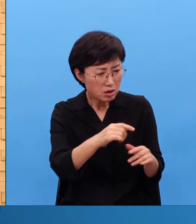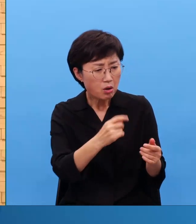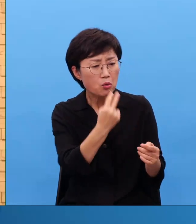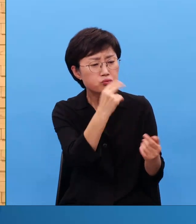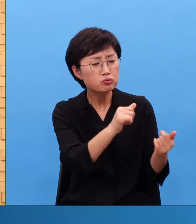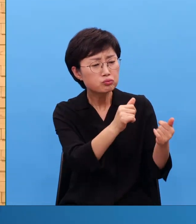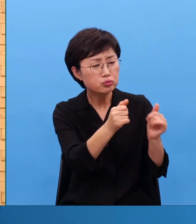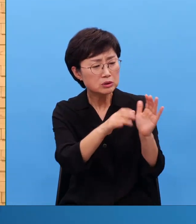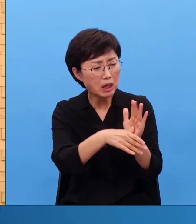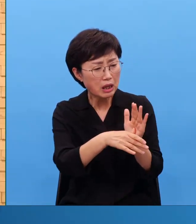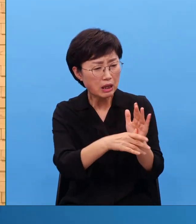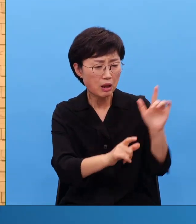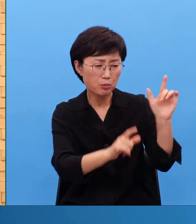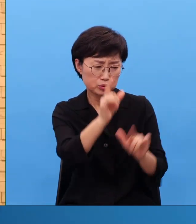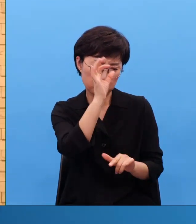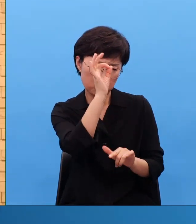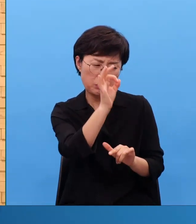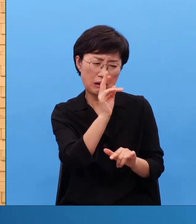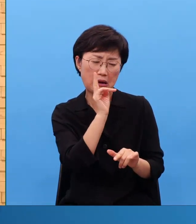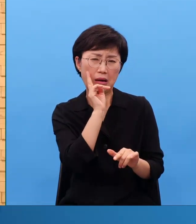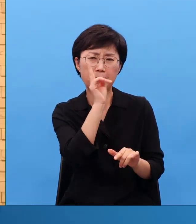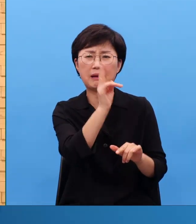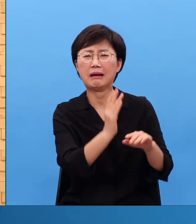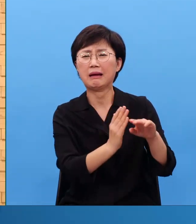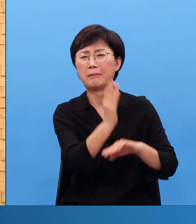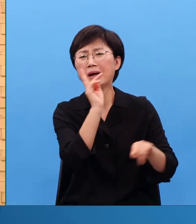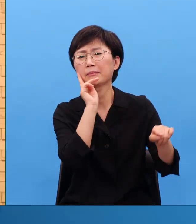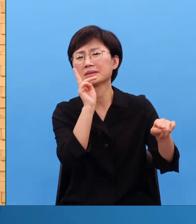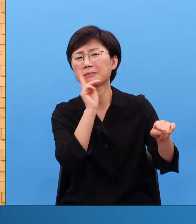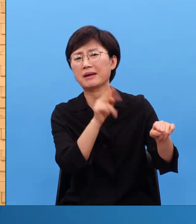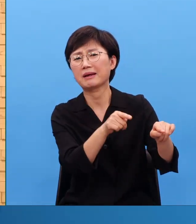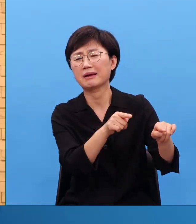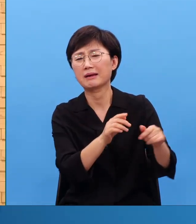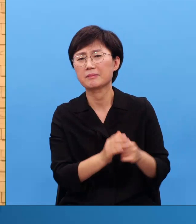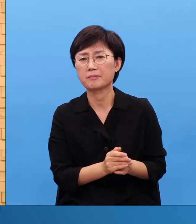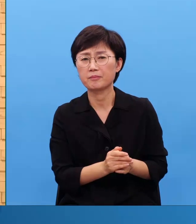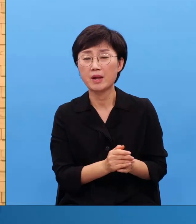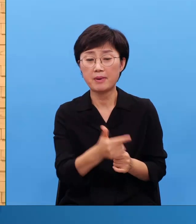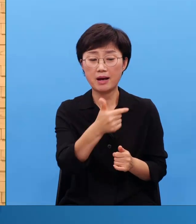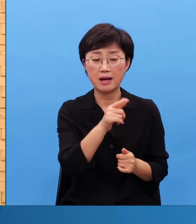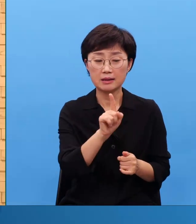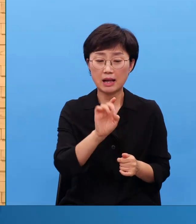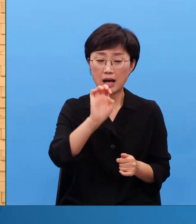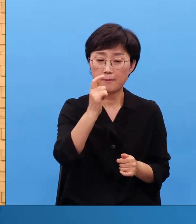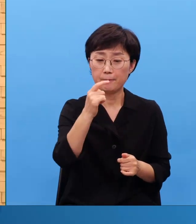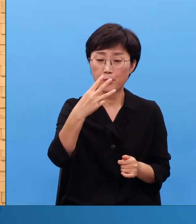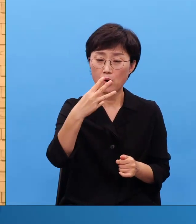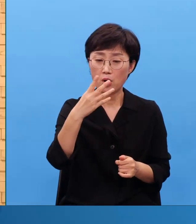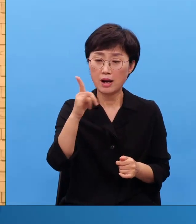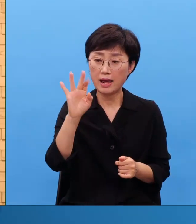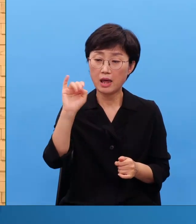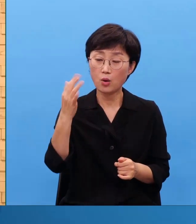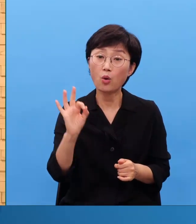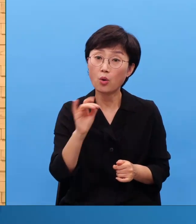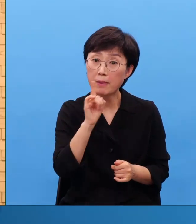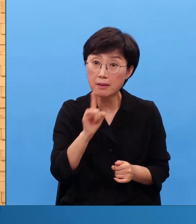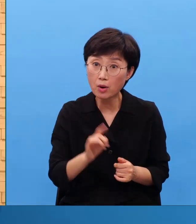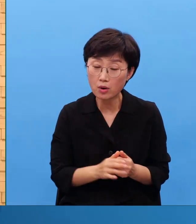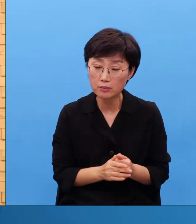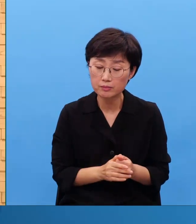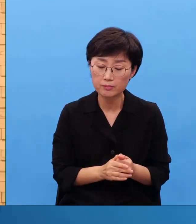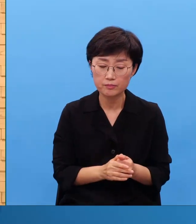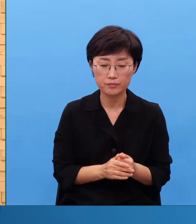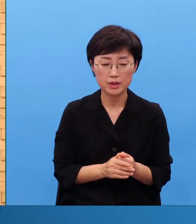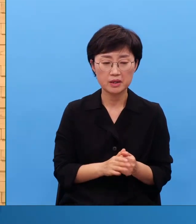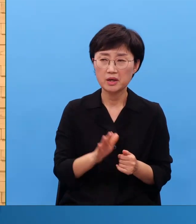말 했다. And I don't know how Napoleon was able to say things like this. 그리스도는 온 땅을 차지했는데 나는 한